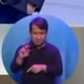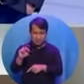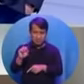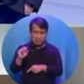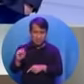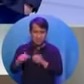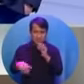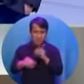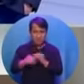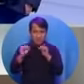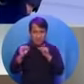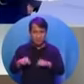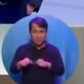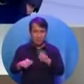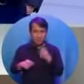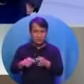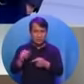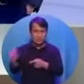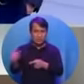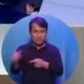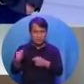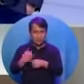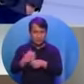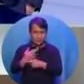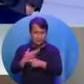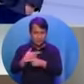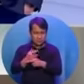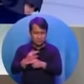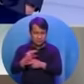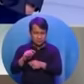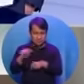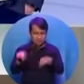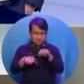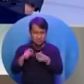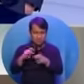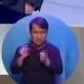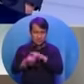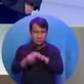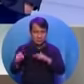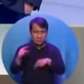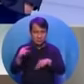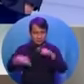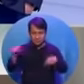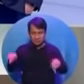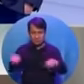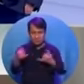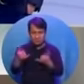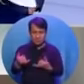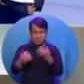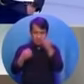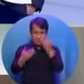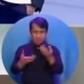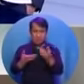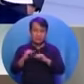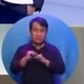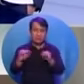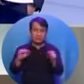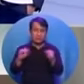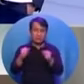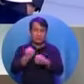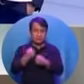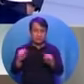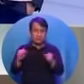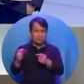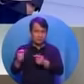daw po siyang iligpit at ilipat na sa iba. So, pakitulungan na lang po para ma-make sure na talagang ito po ay maliligpit na. Okay,